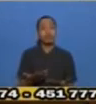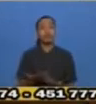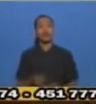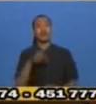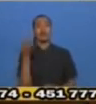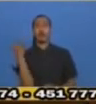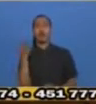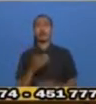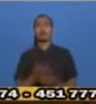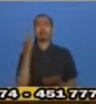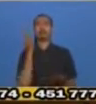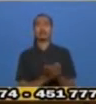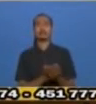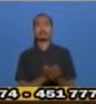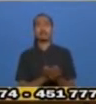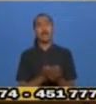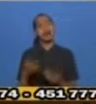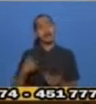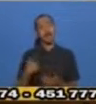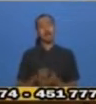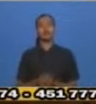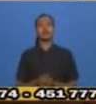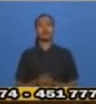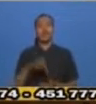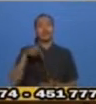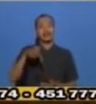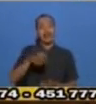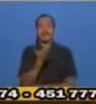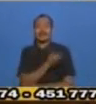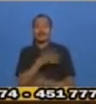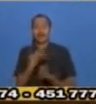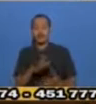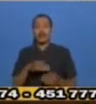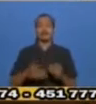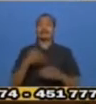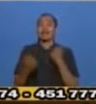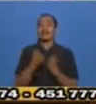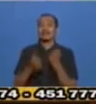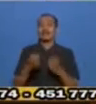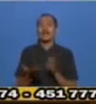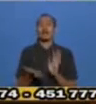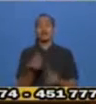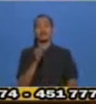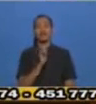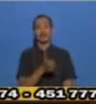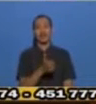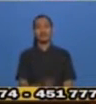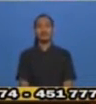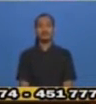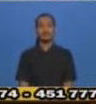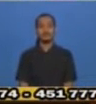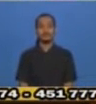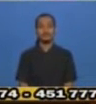ya Mbak Fira dan Bu Nuning, jadi sekarang lebih bisa beraktivitas kembali. Mengaten. Ya, jadi baik